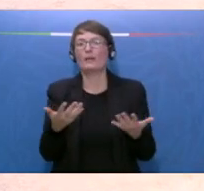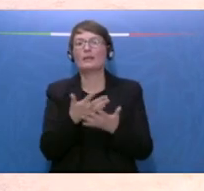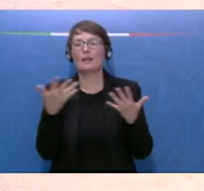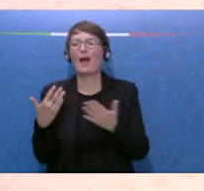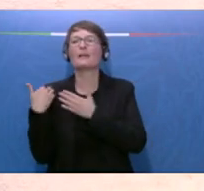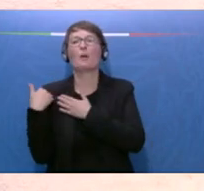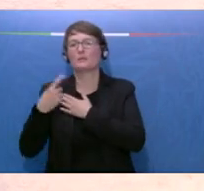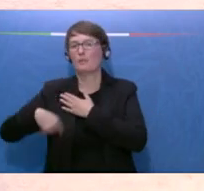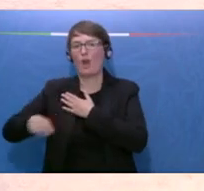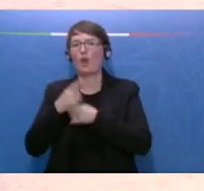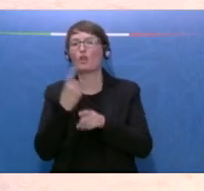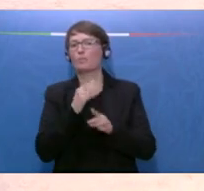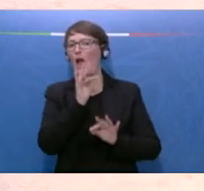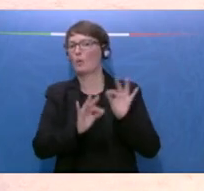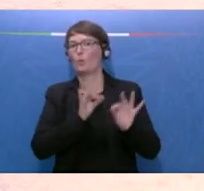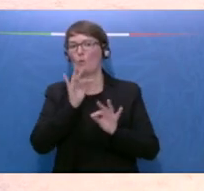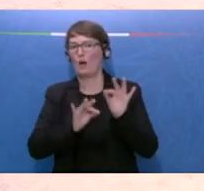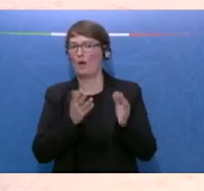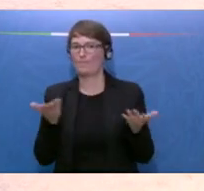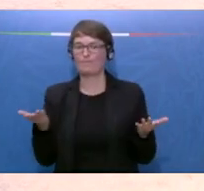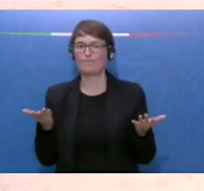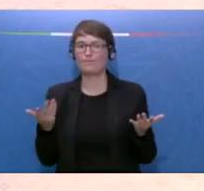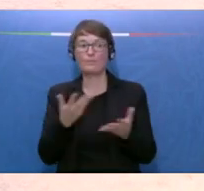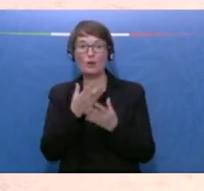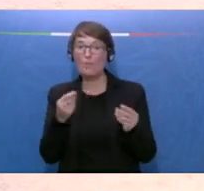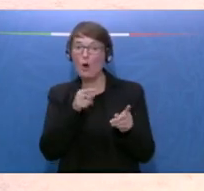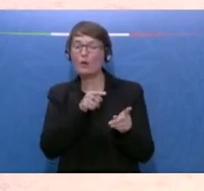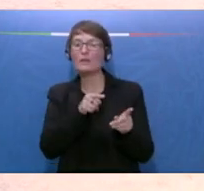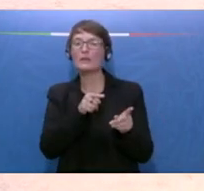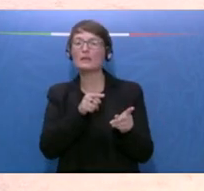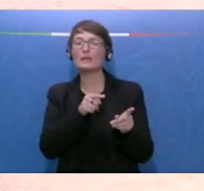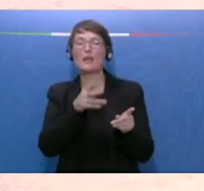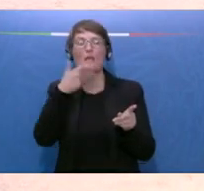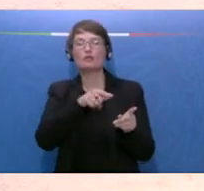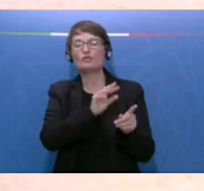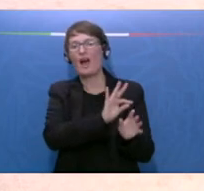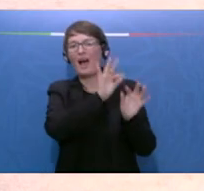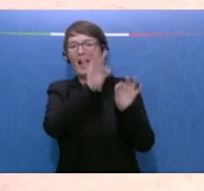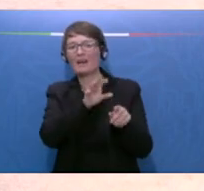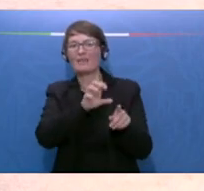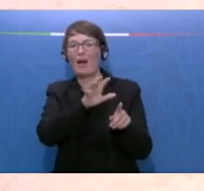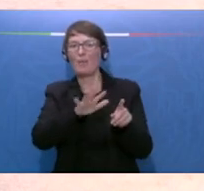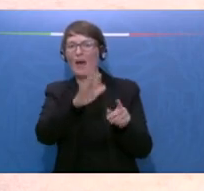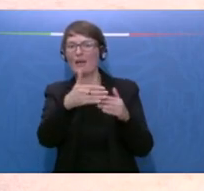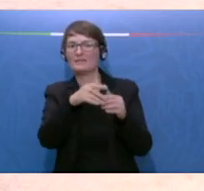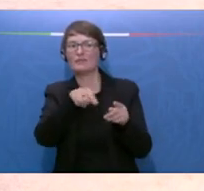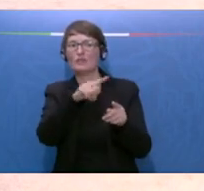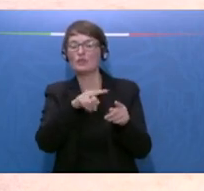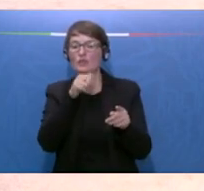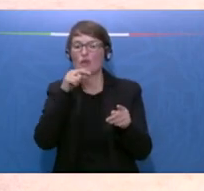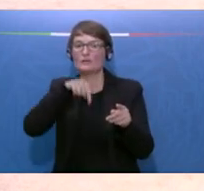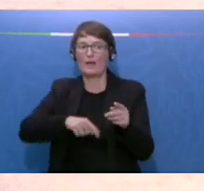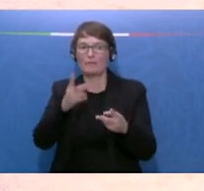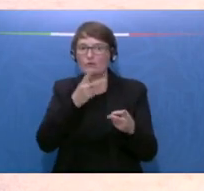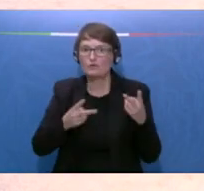prendercene cura in molti di loro sono anche andati nei paesi vicino dove poi bisognerà anche rintracciarli perché